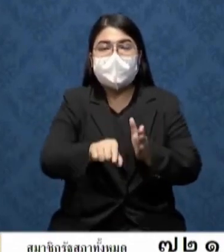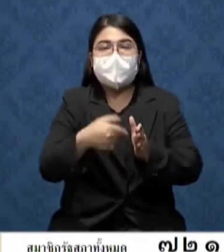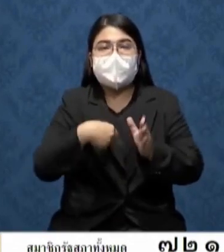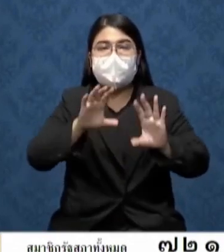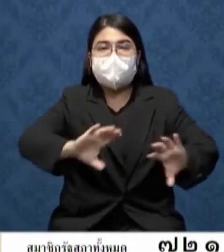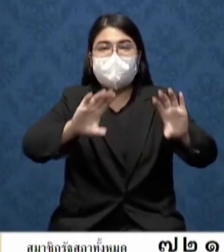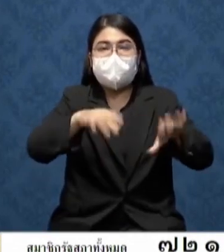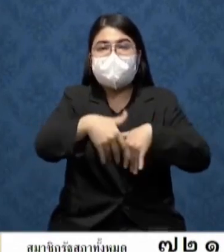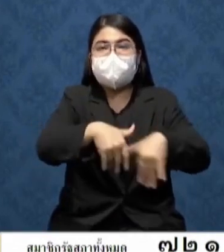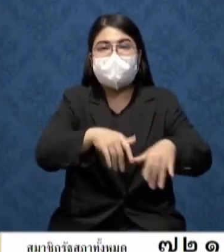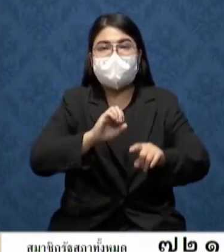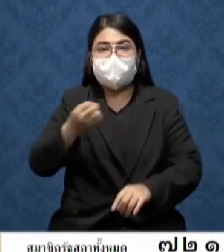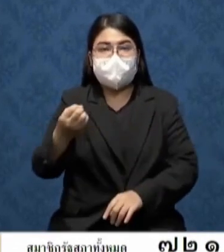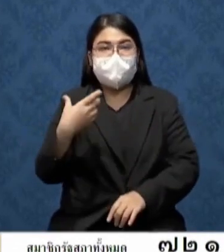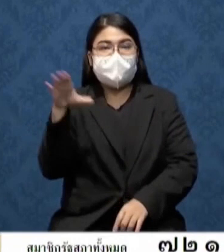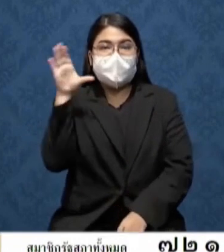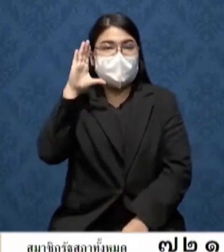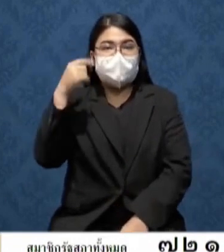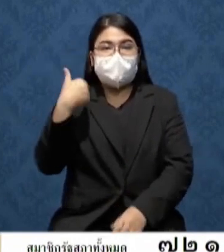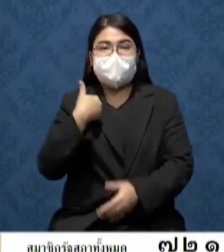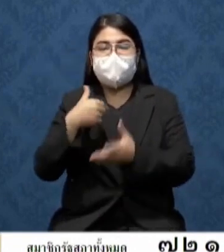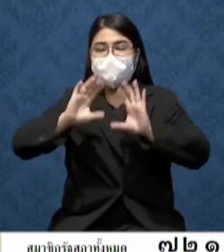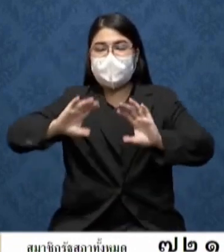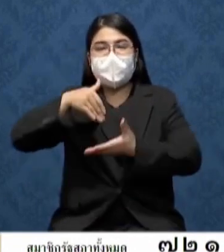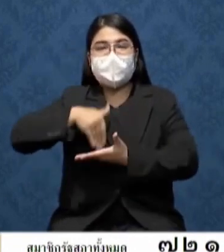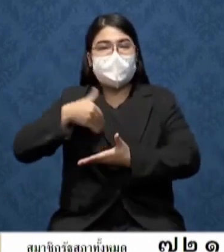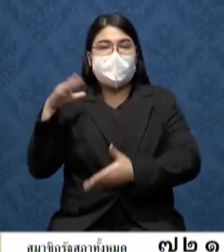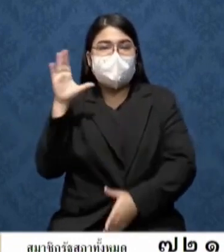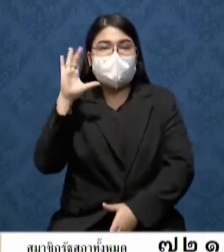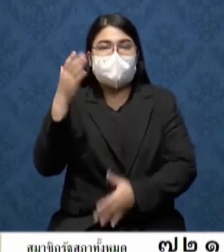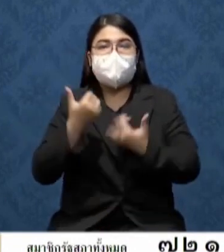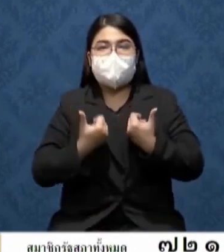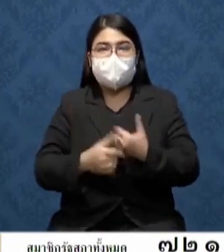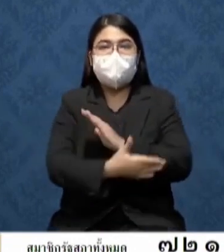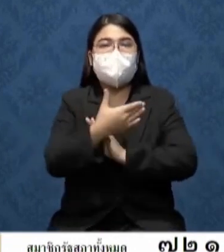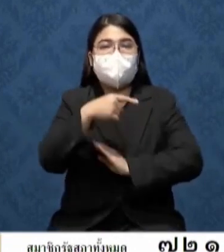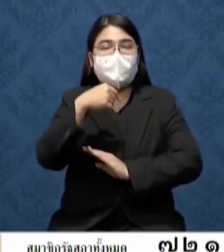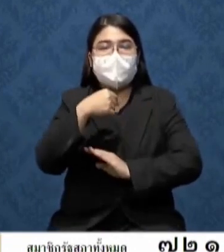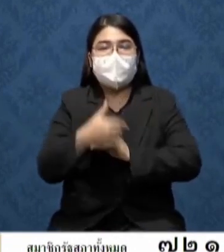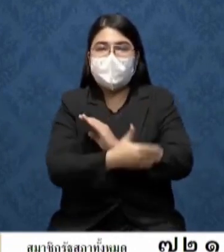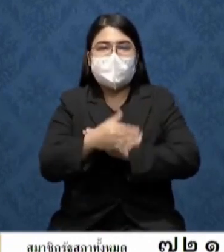ใการแ้เขาไม Ing Lakesรฐบาลกล วจะสามารถแ้ขายกัปัหแบนี้ไนี่คอ Oคำสศ คำ